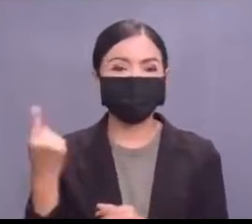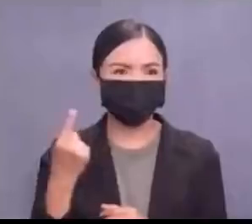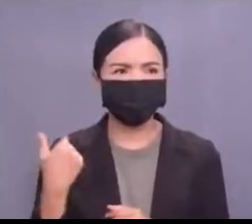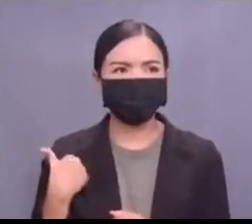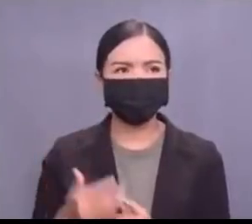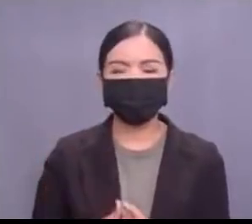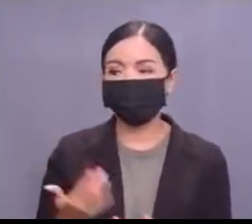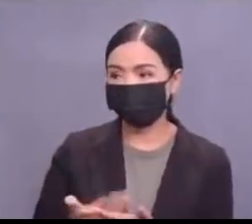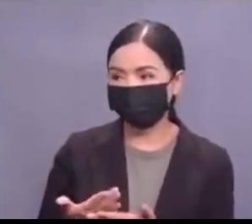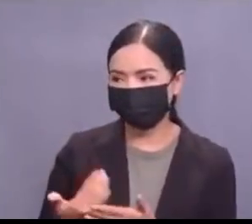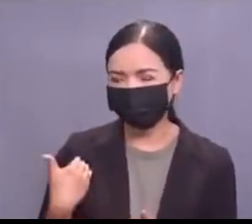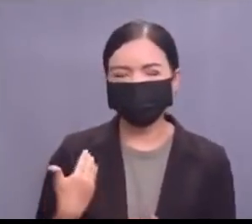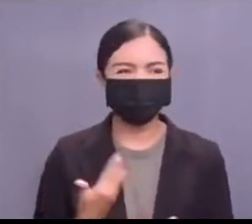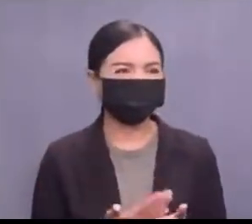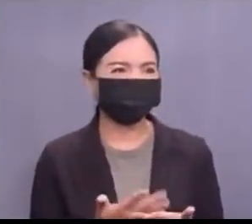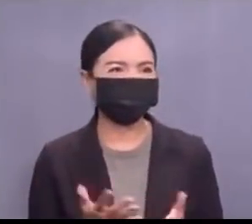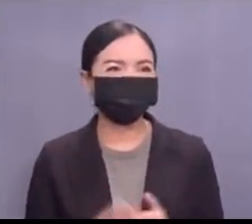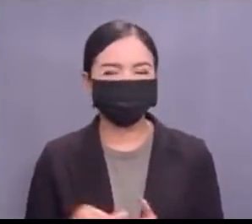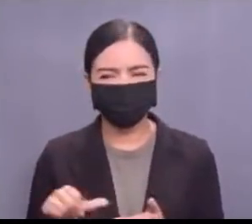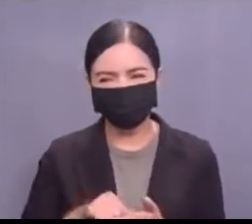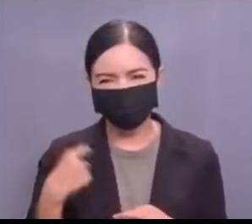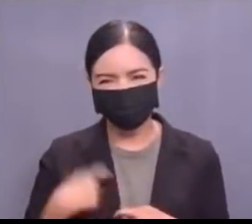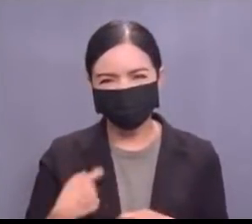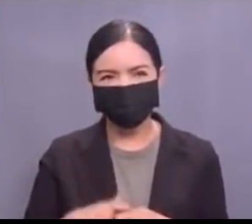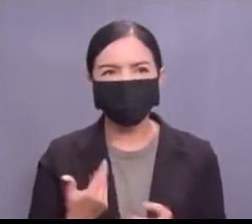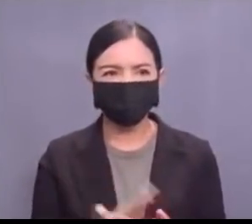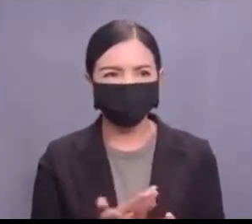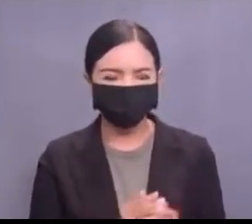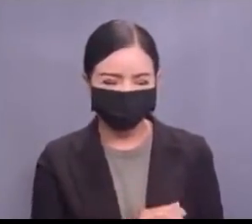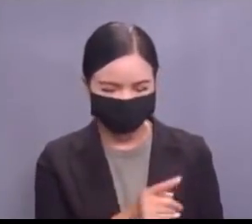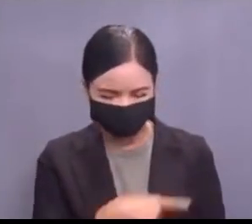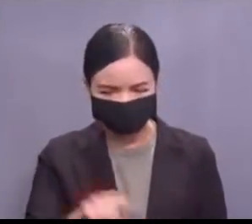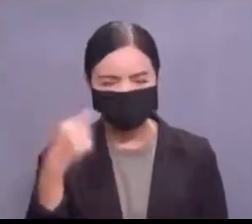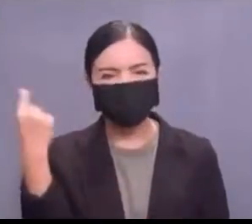มีตังค์ อันนี้แก้ยาก ต้องเก็บแล้วต้องเก็บแล้วไปหน่อยเห็นบรรยากาศนี้น่าไปมาก